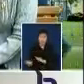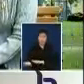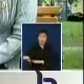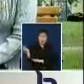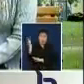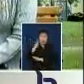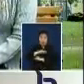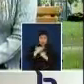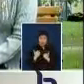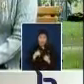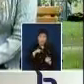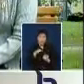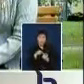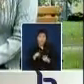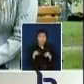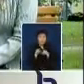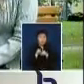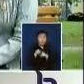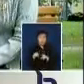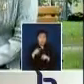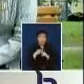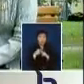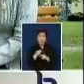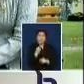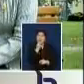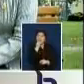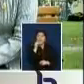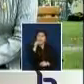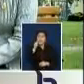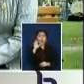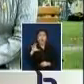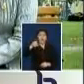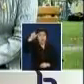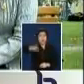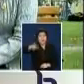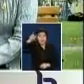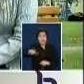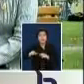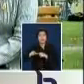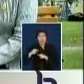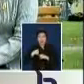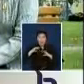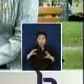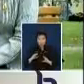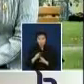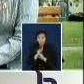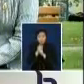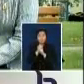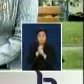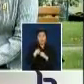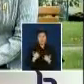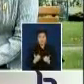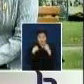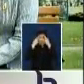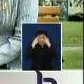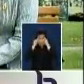าการทัวร์ระดับโลกก็เรียกกระดองเรืออะไรทำนองนี้ค่ะค่ะก็อยากจะให้ท่านช่วยสรุปนะคะว่าจากภาพที่ท่านได้ท